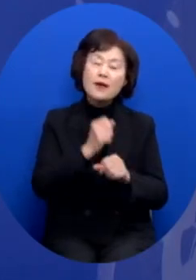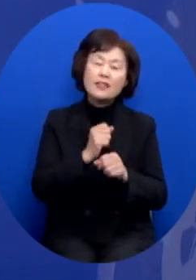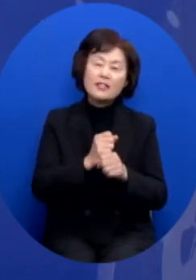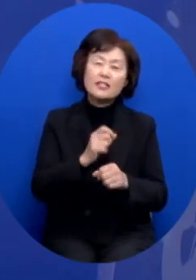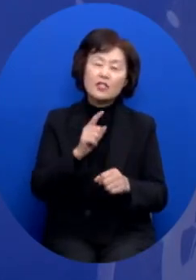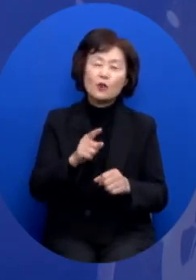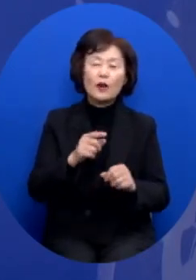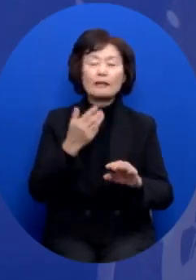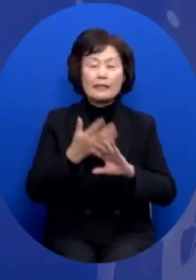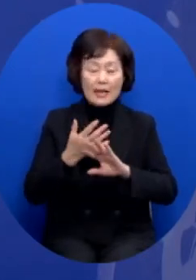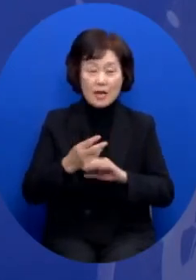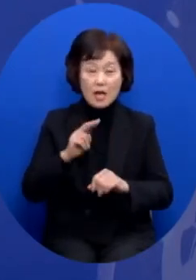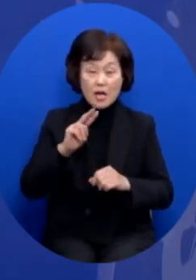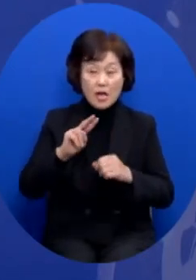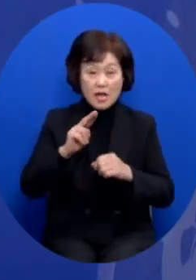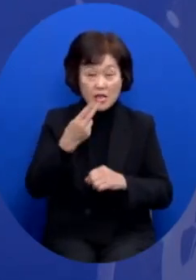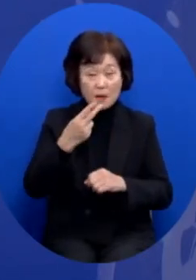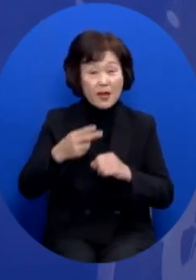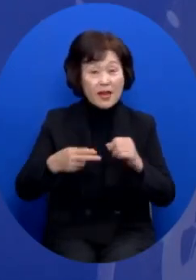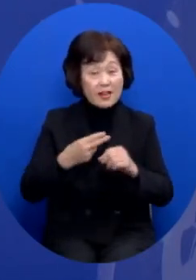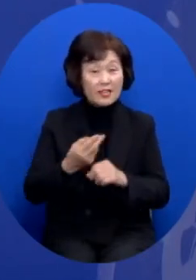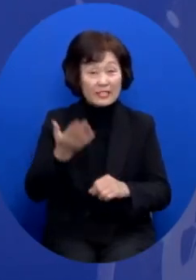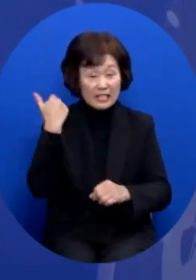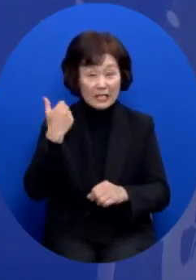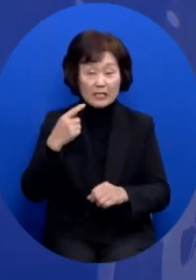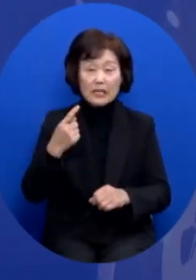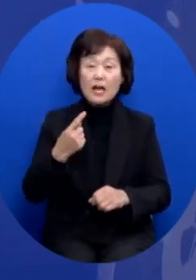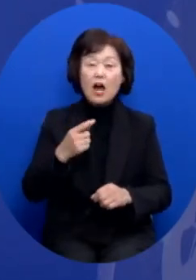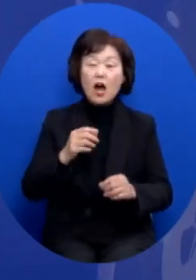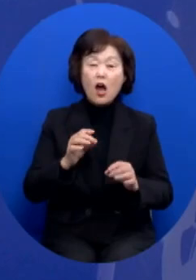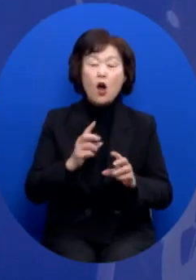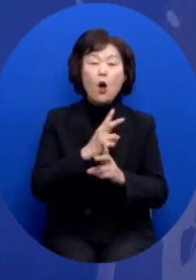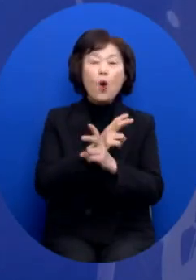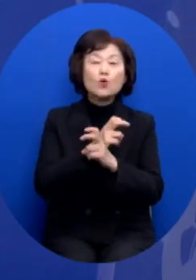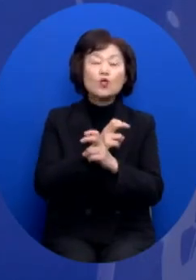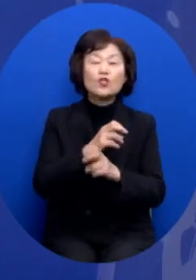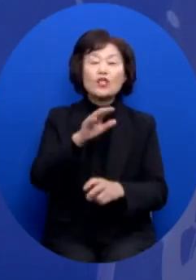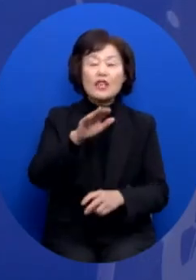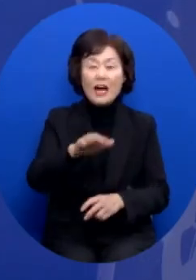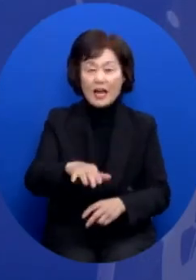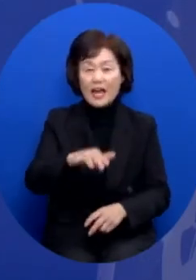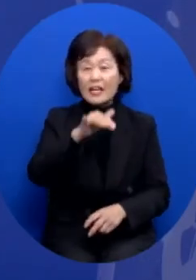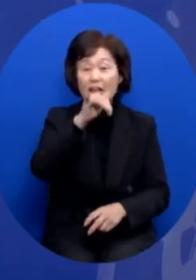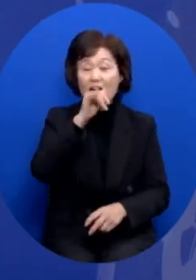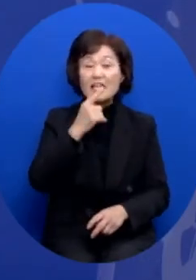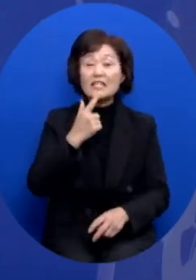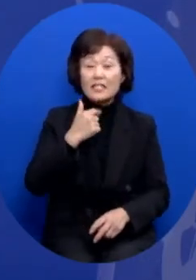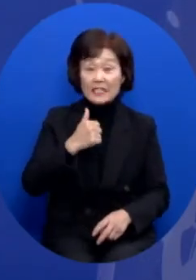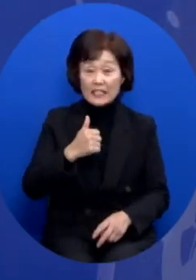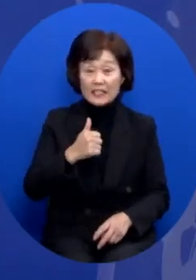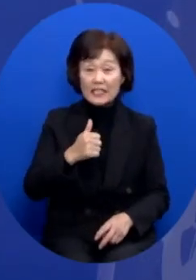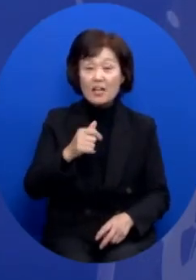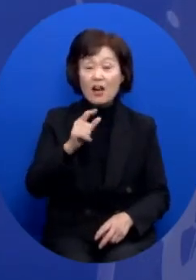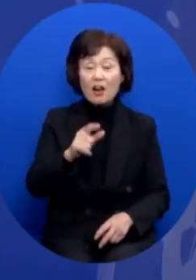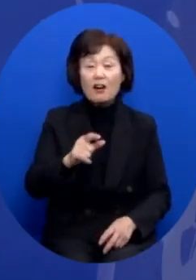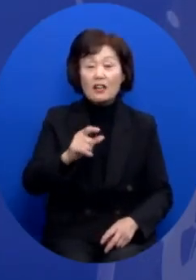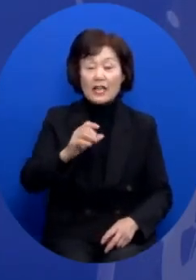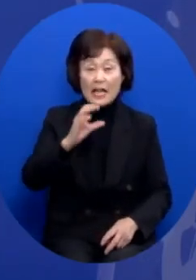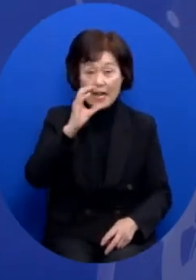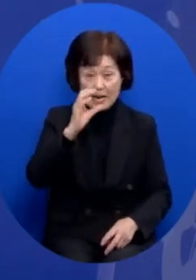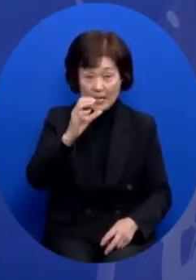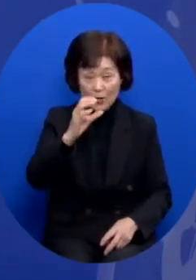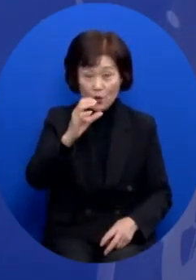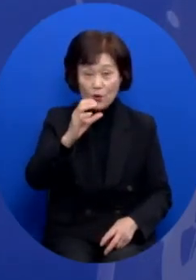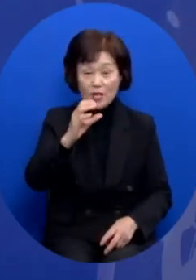곡은 200여 년 전인 1818년 오스트리아 잘츠부르크 주의 에벤른도르프에 있는 가톨릭